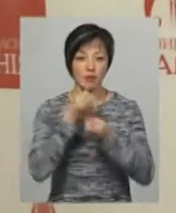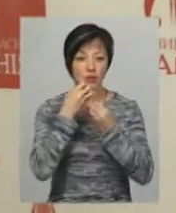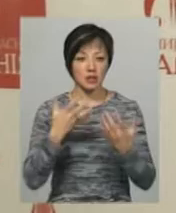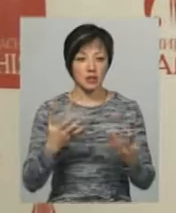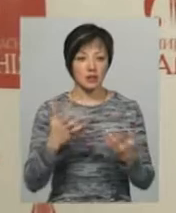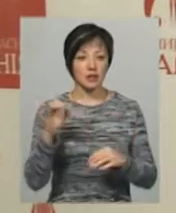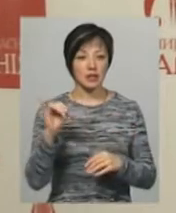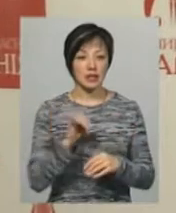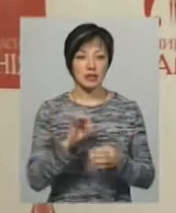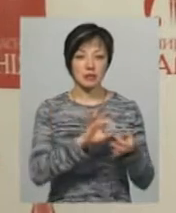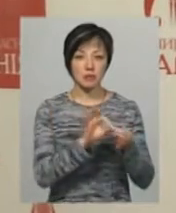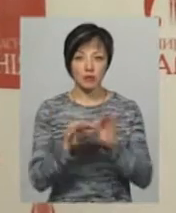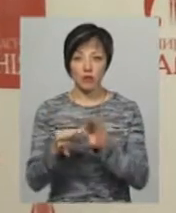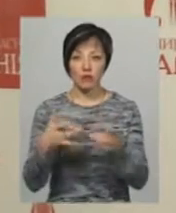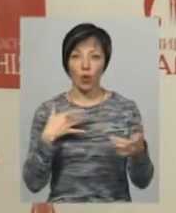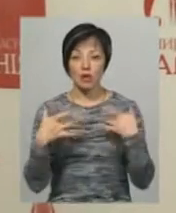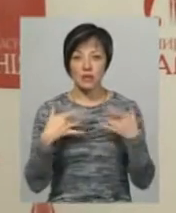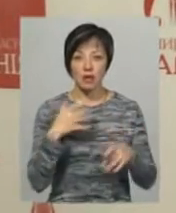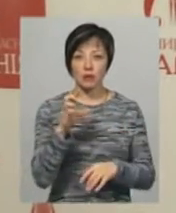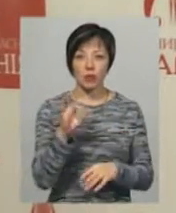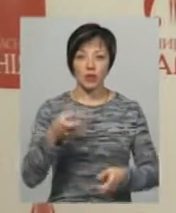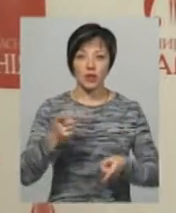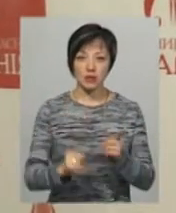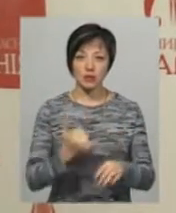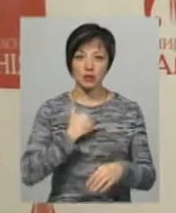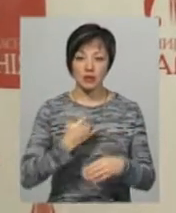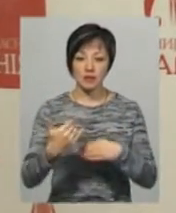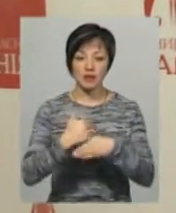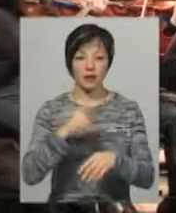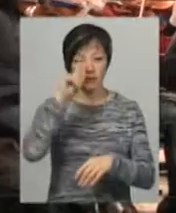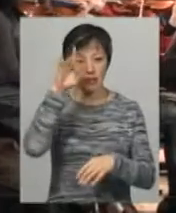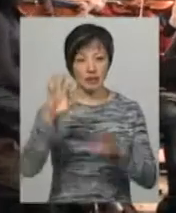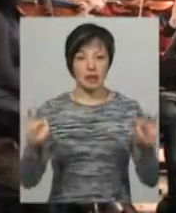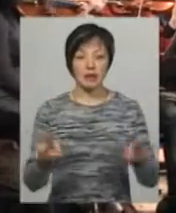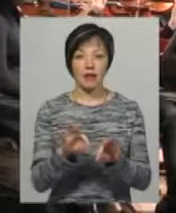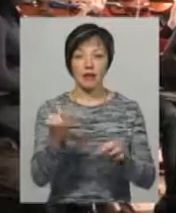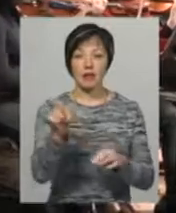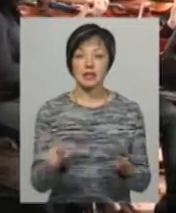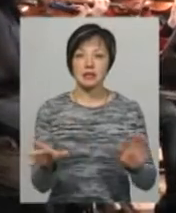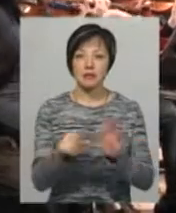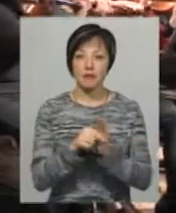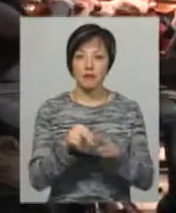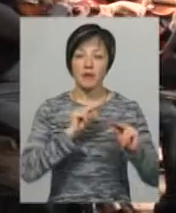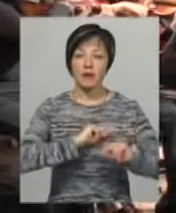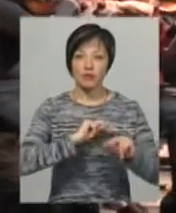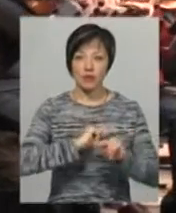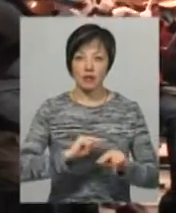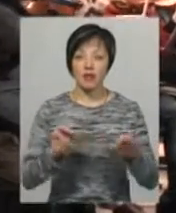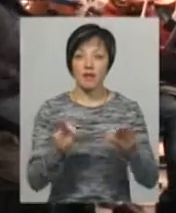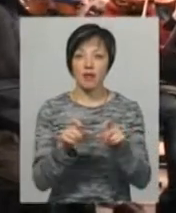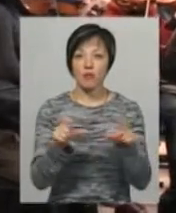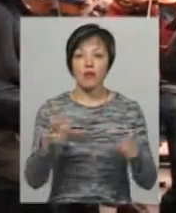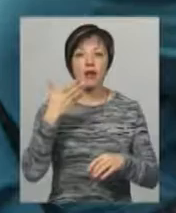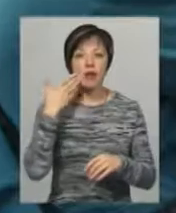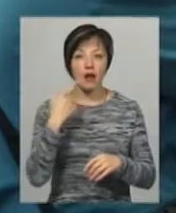позитивний і змістовний концерт, бо дійсно до нас завітав видатний диригент. Співпрацювати з симфонічним оркестром філармонії доволі